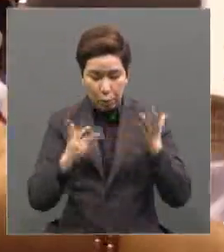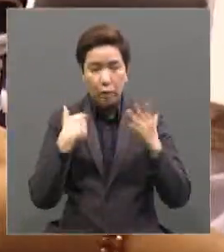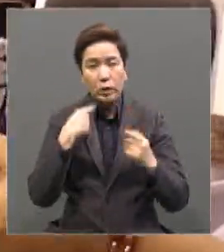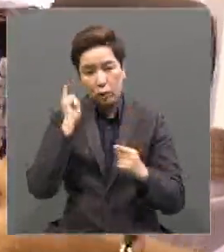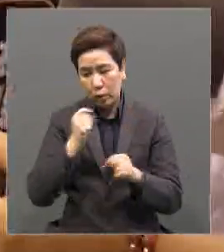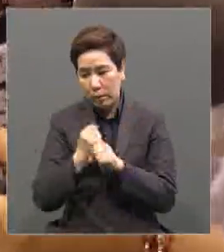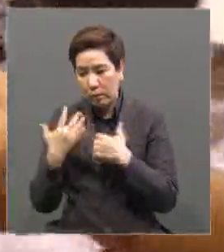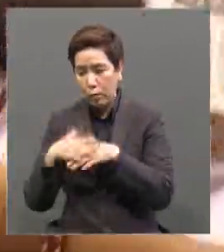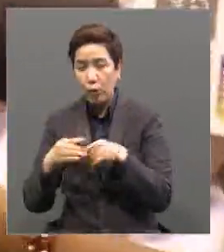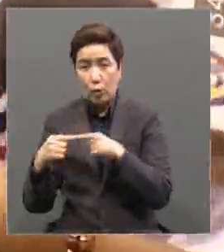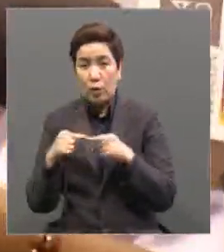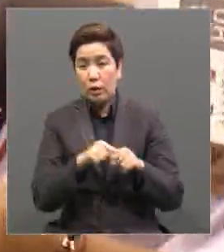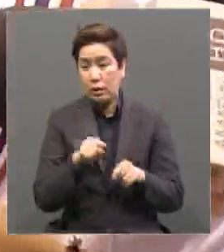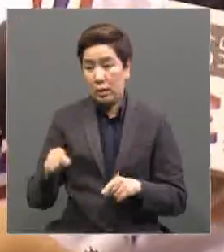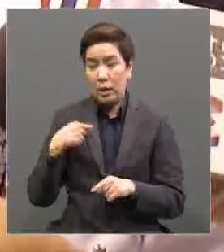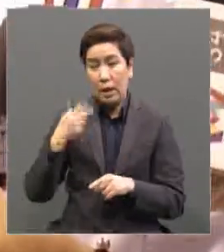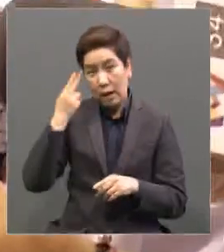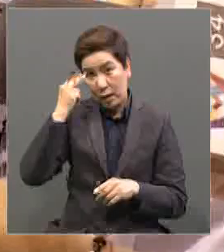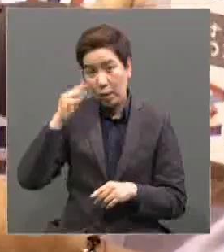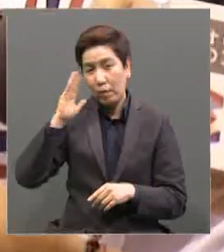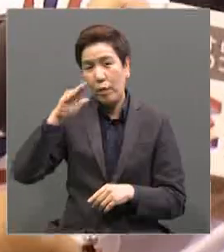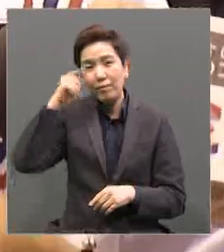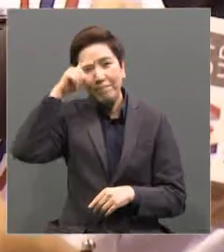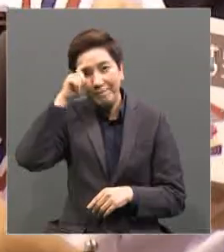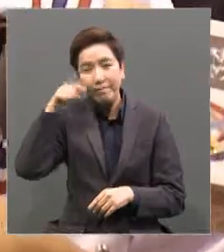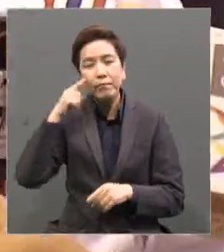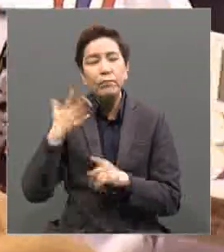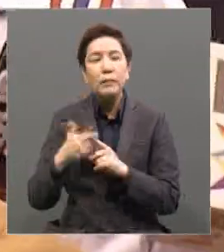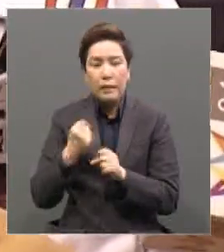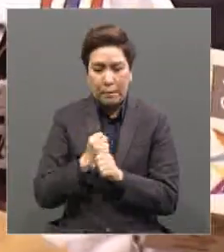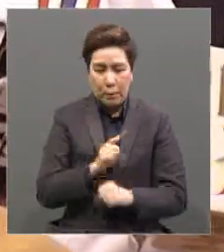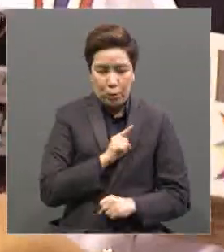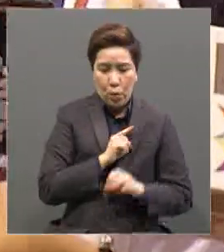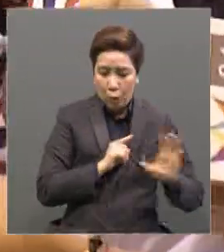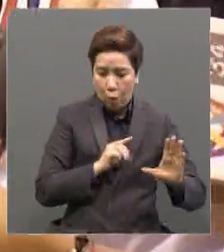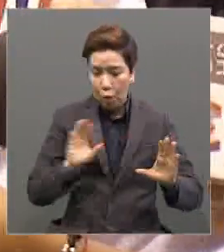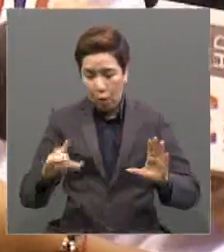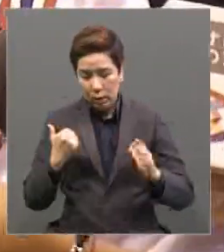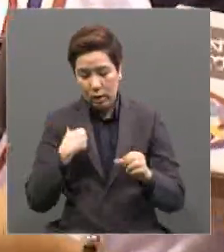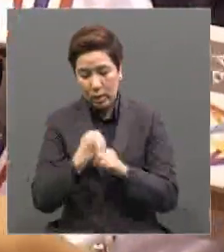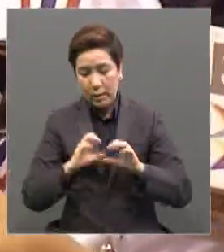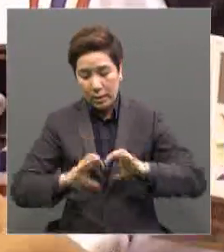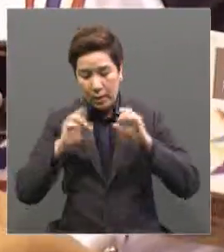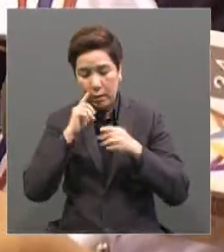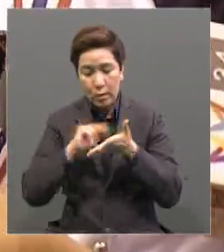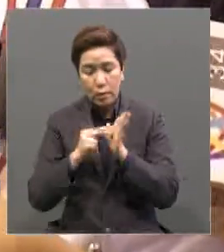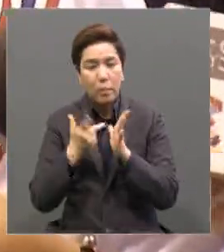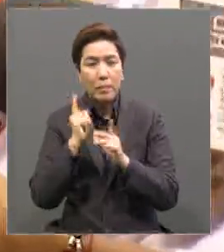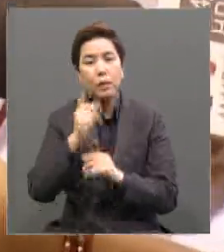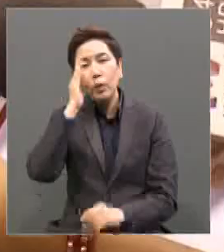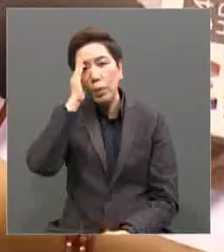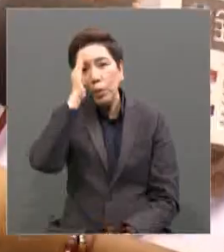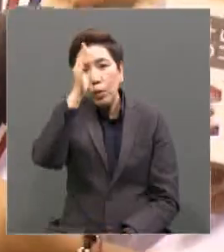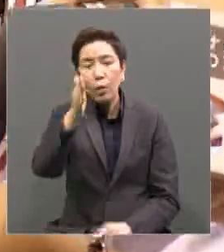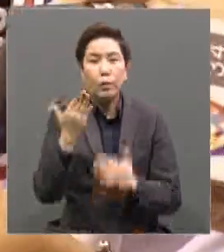ส่วนกับพลเอกประวิตรไม่ได้บอกว่าเป็นคู่แข่งทางการเมืองแต่ต่างคนต่างทำหน้าที่ขณะที่การจัดตั้งรัฐบาลเป็นเรื่องของอนาคต